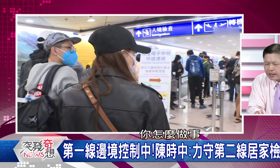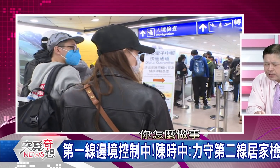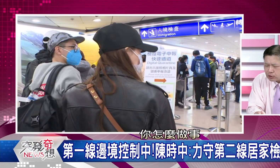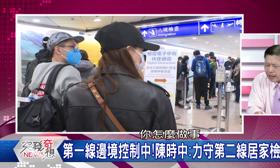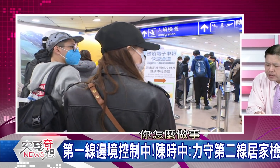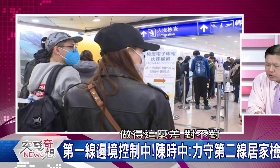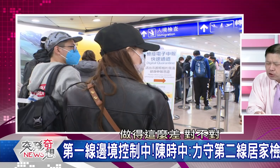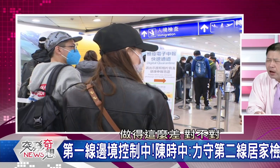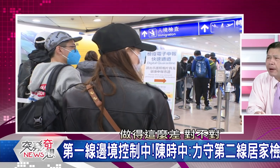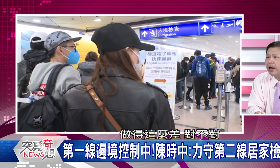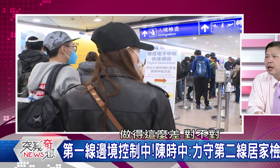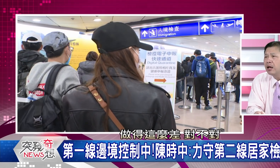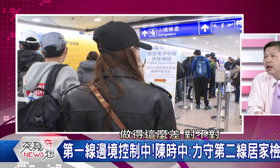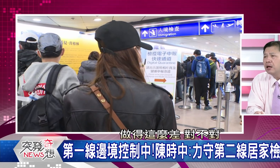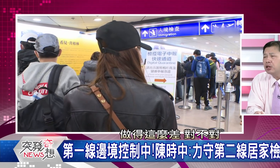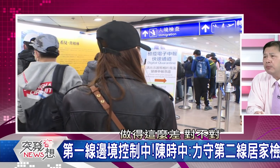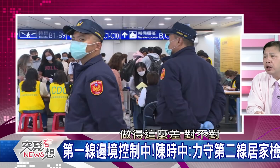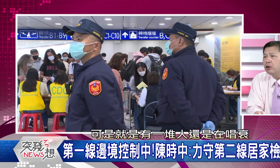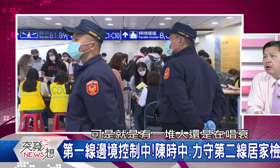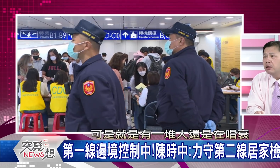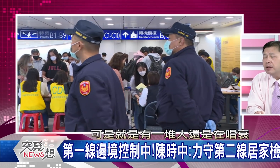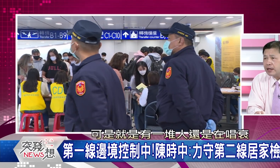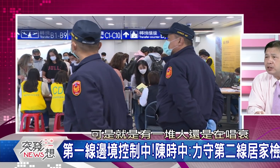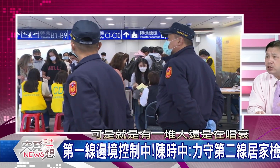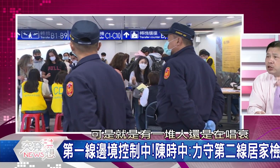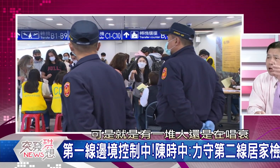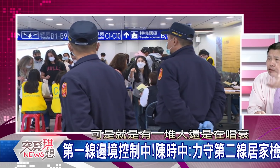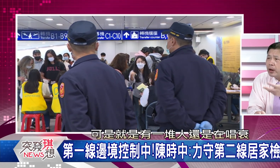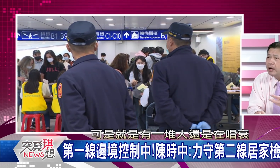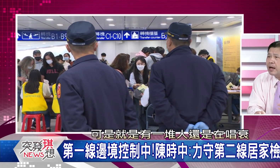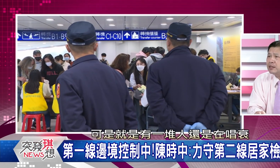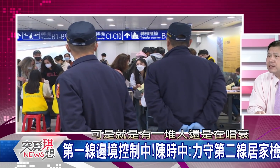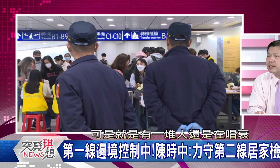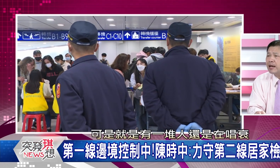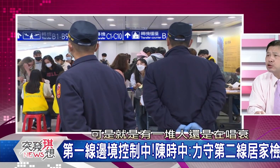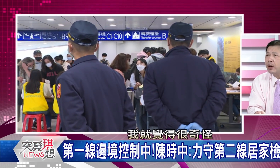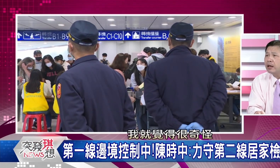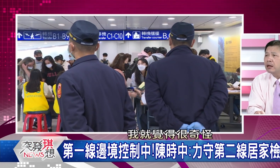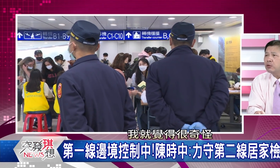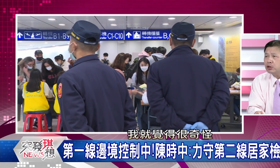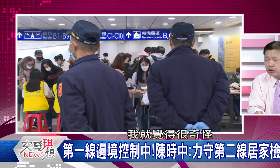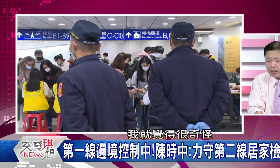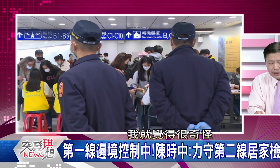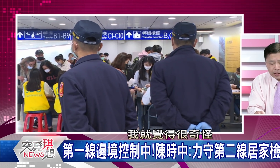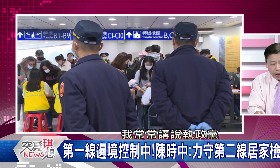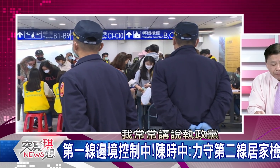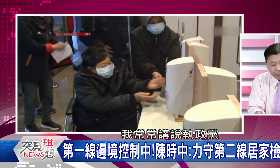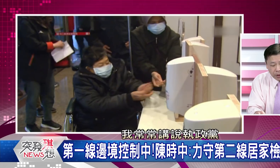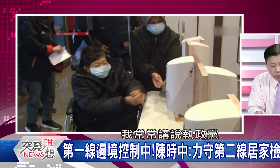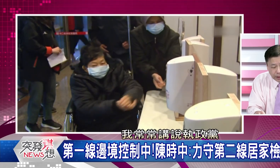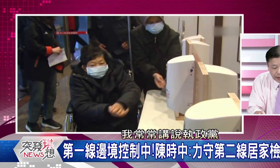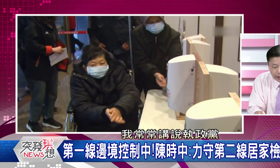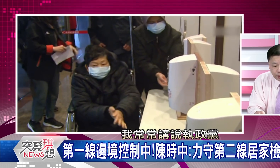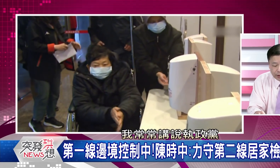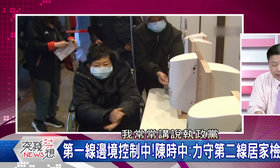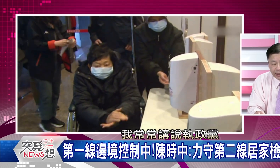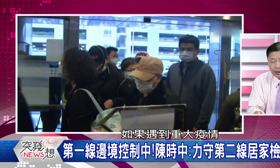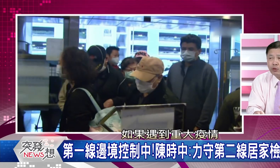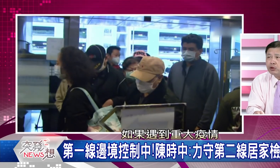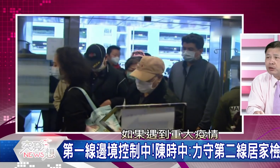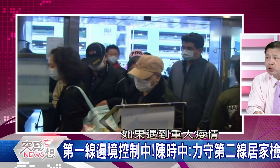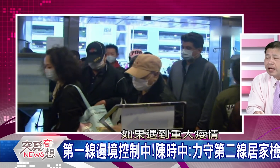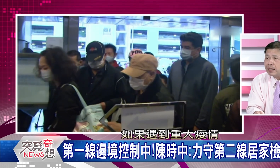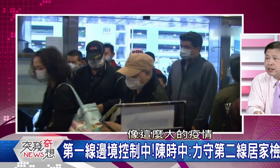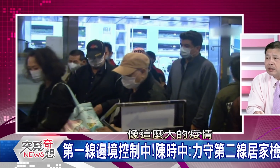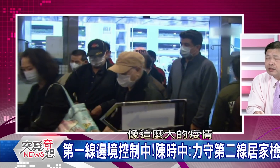政府嘛，嗯，你来做事情做阿败，对不对，嗯，那可是就是有一堆人还是在唱衰，我就觉得很奇怪。我常常讲说，执政党